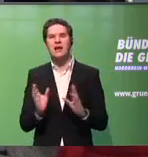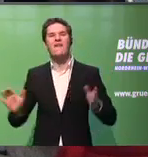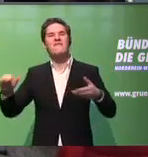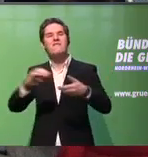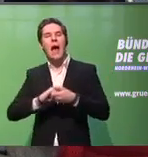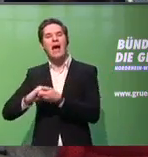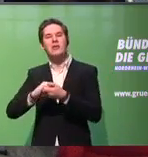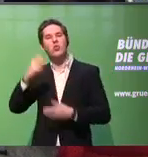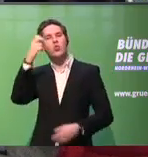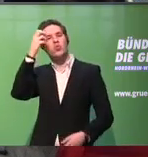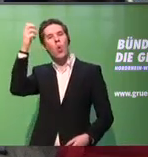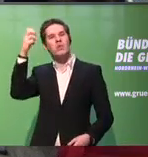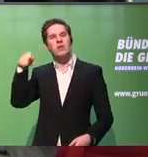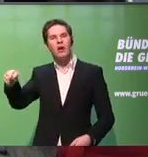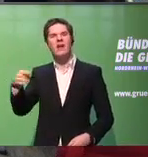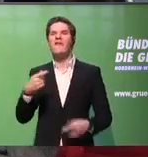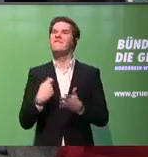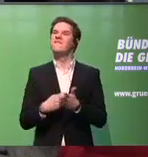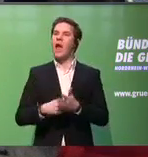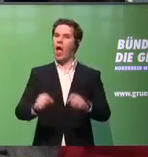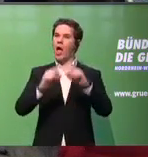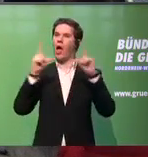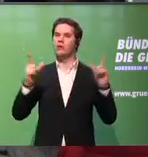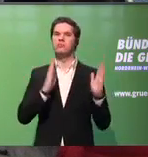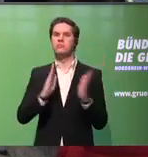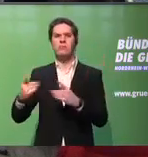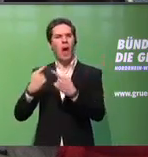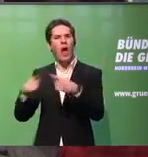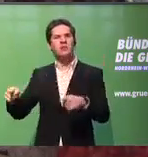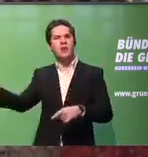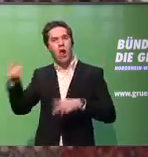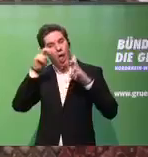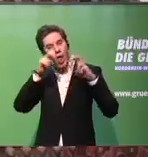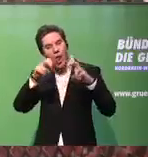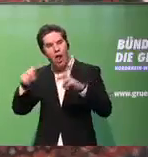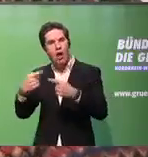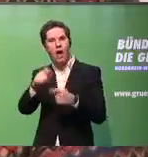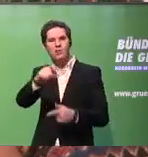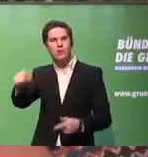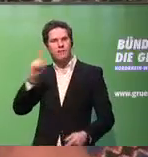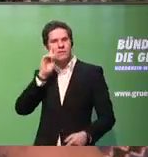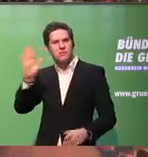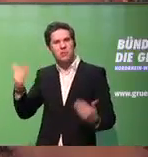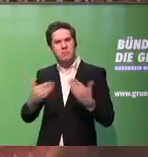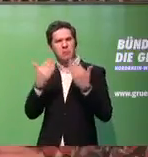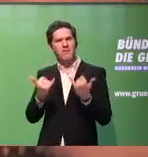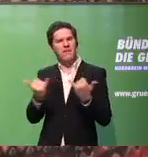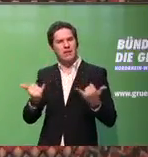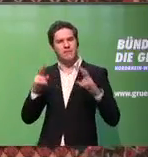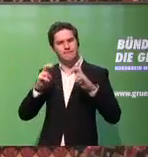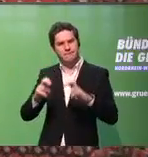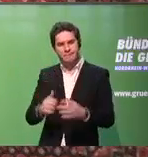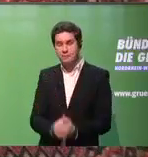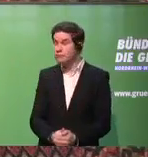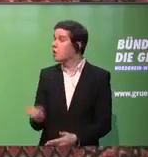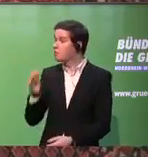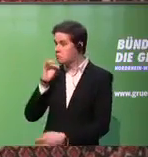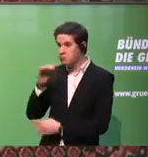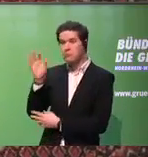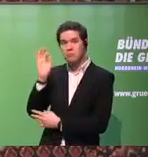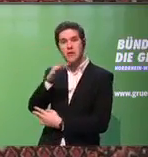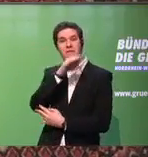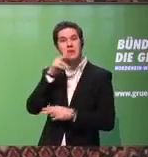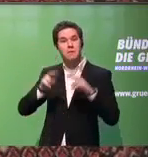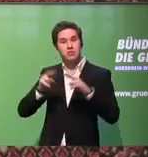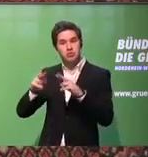ganz anderes Verständnis von Werten hat und andere ausspioniert? Sehr unterschiedliche Fragen, unterschiedliche Komplexe. Ich würde sagen, da legen wir